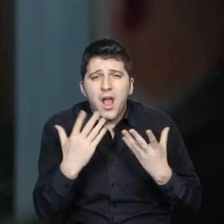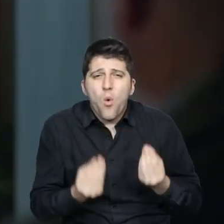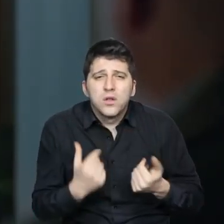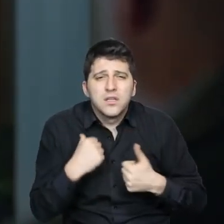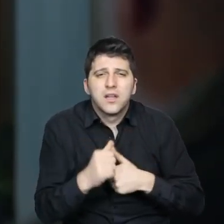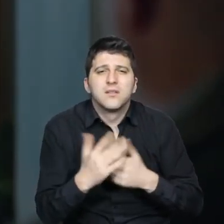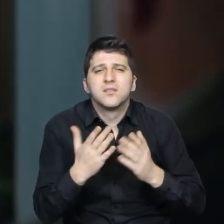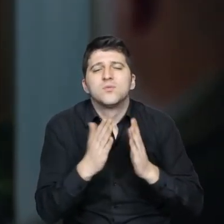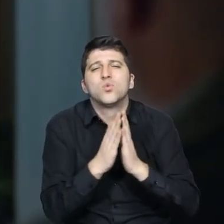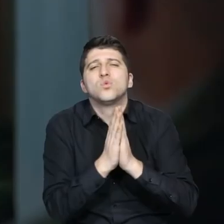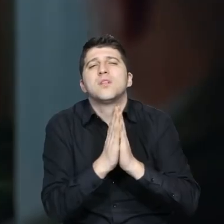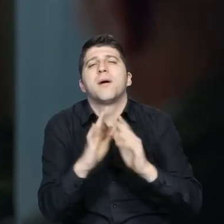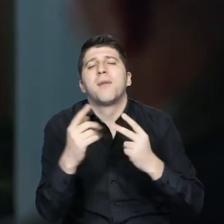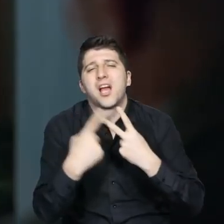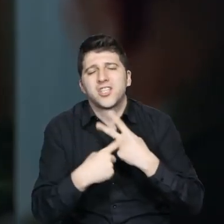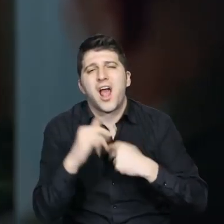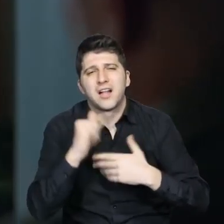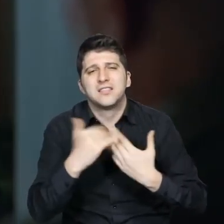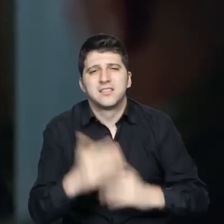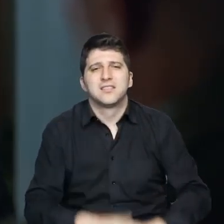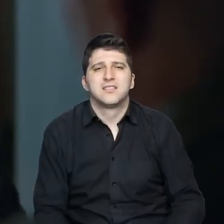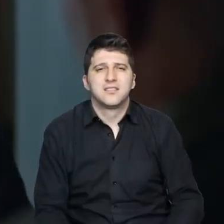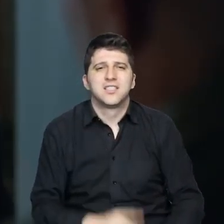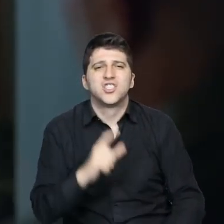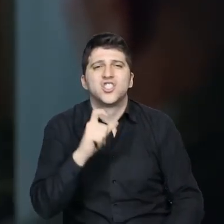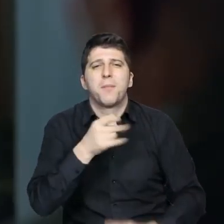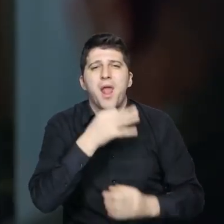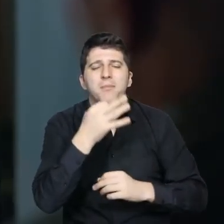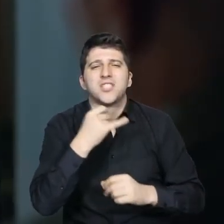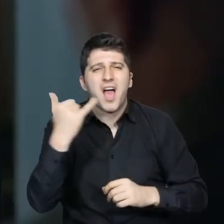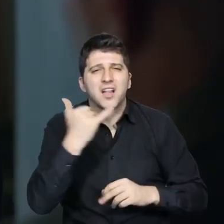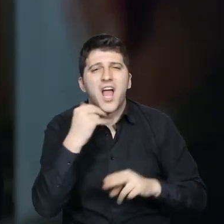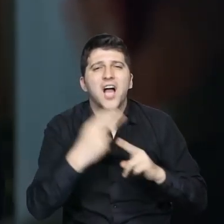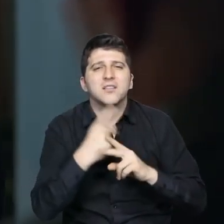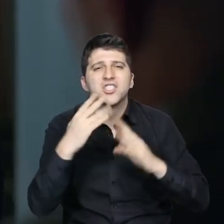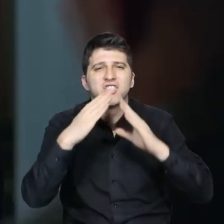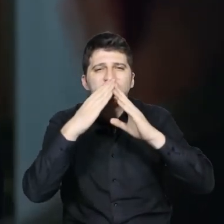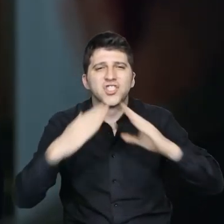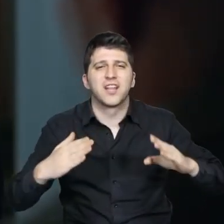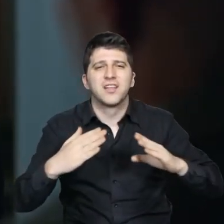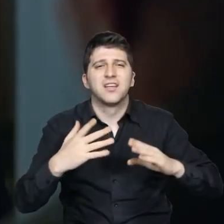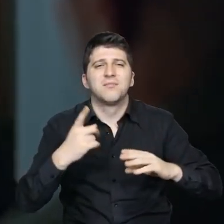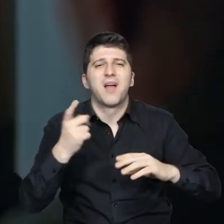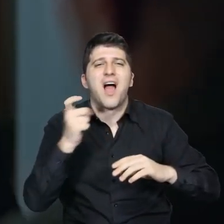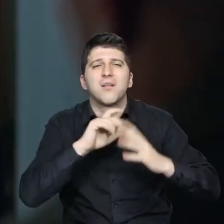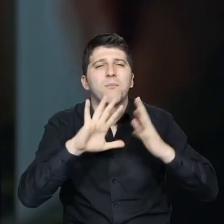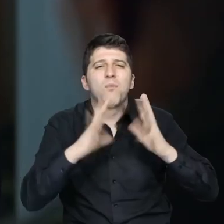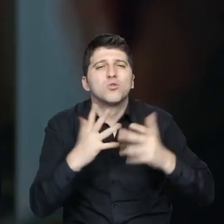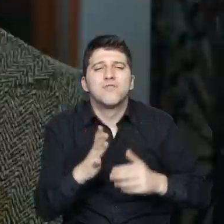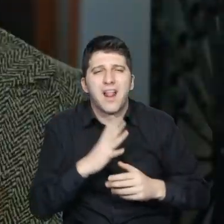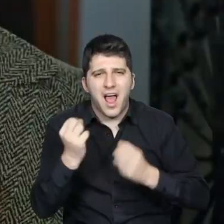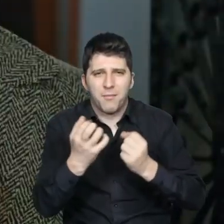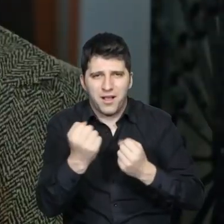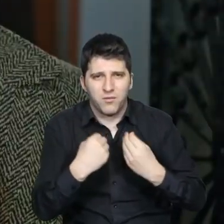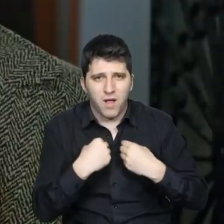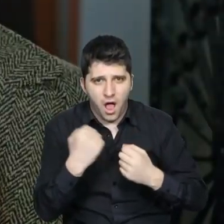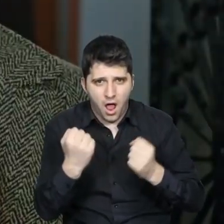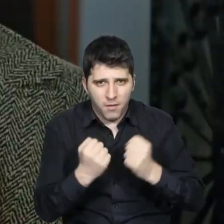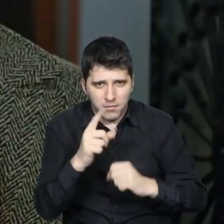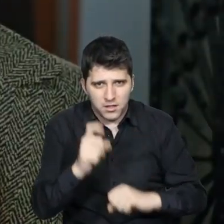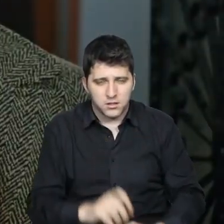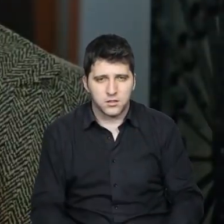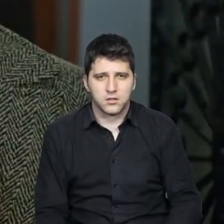gene? Ya kusura bakma Yaşar, haklısın. Cevil amca aradı. Acil bir durum olmuş. Çatısı delinmiş. Senin arabayı alsam olur mu? Arabayı mı?